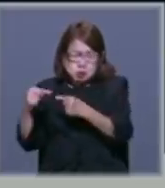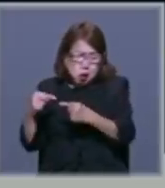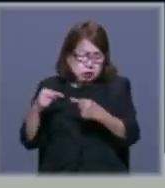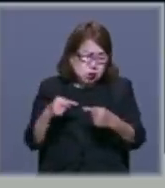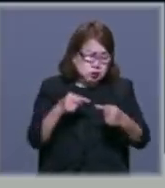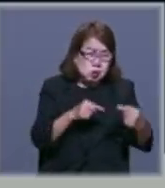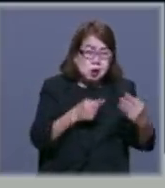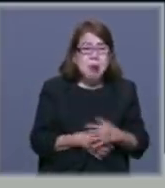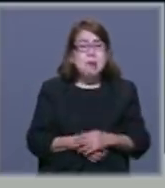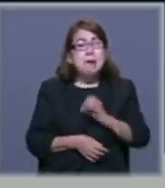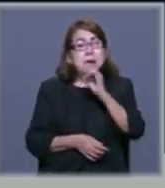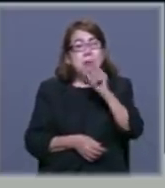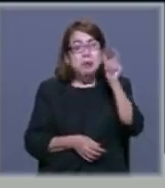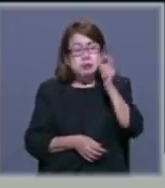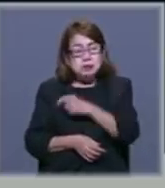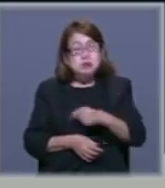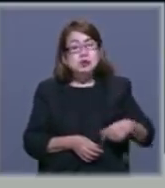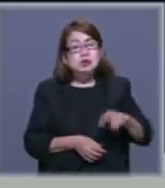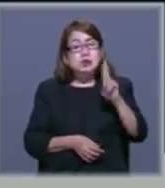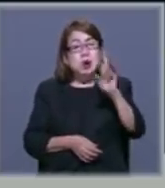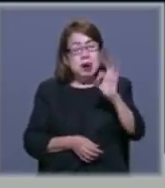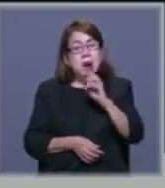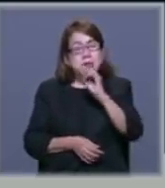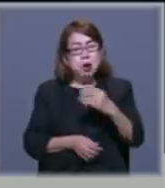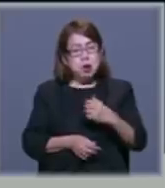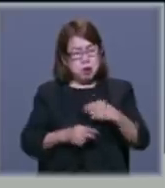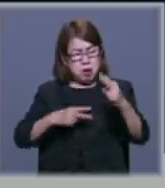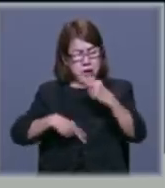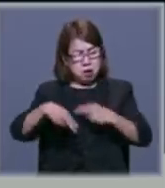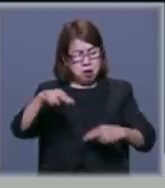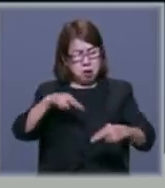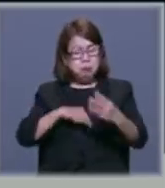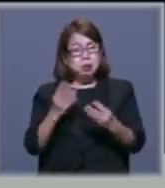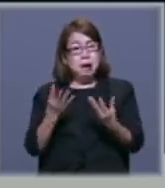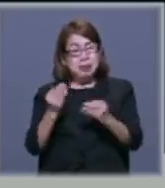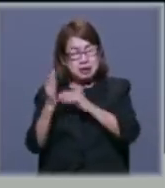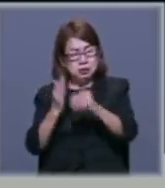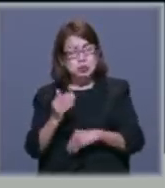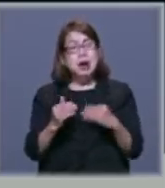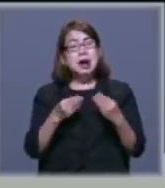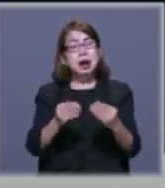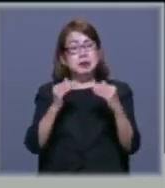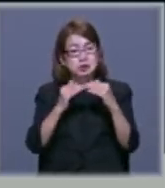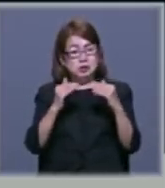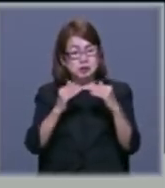รงครองแผ่นดินโดยธรรมเพื่อประโยชน์สุขแห่งมหาชนชาวสยามพระมหากษัตริย์ไทย